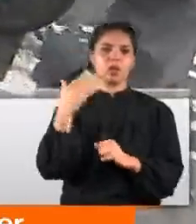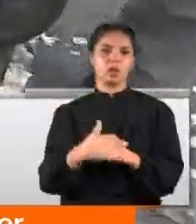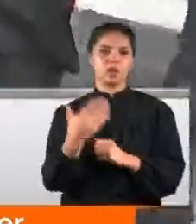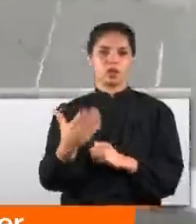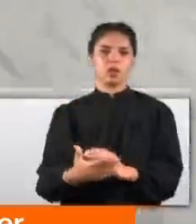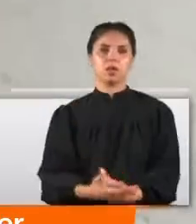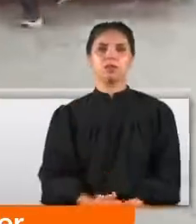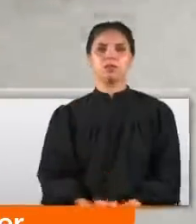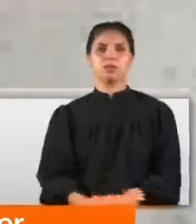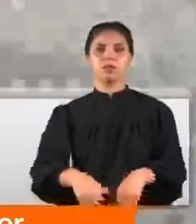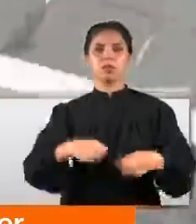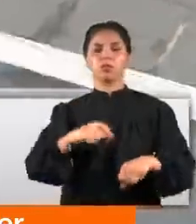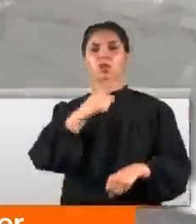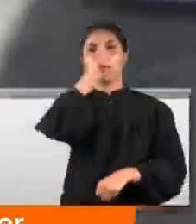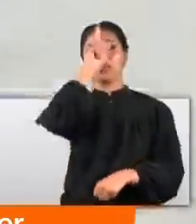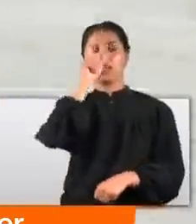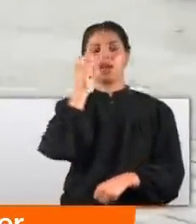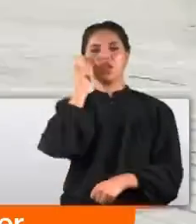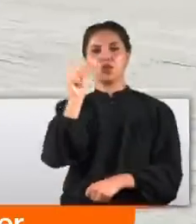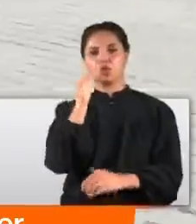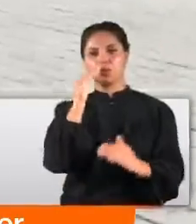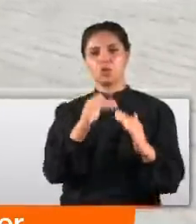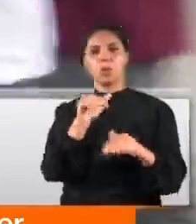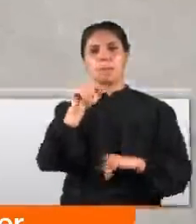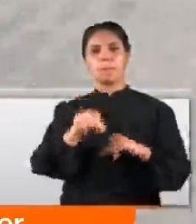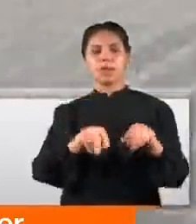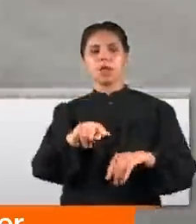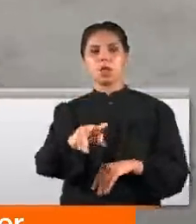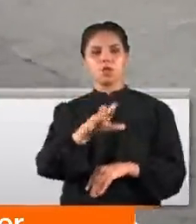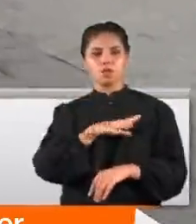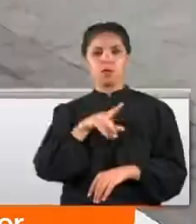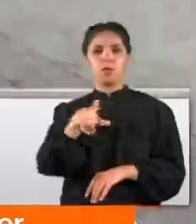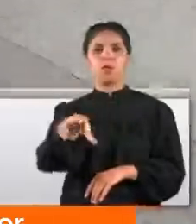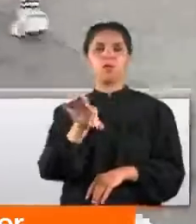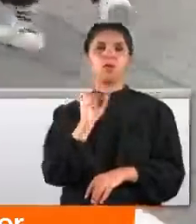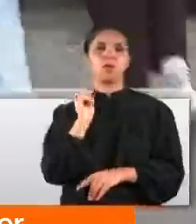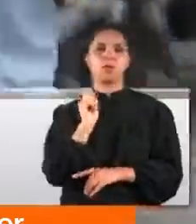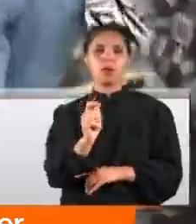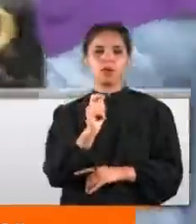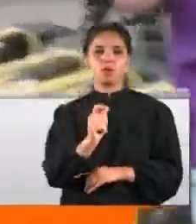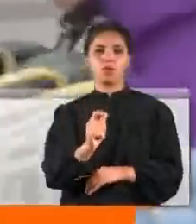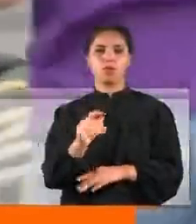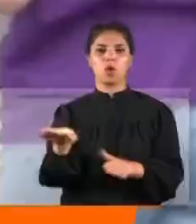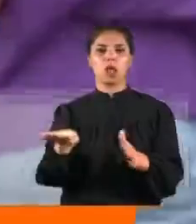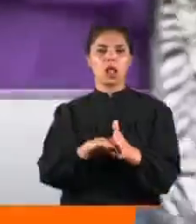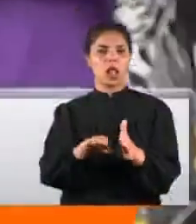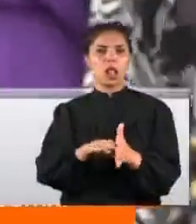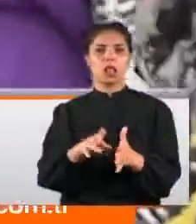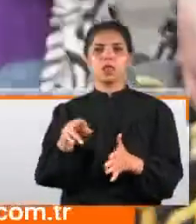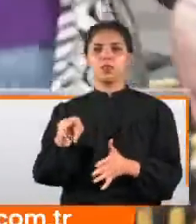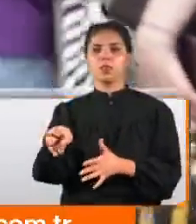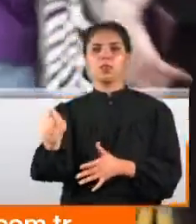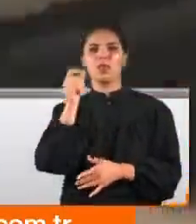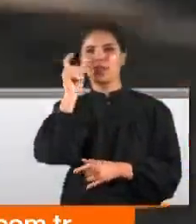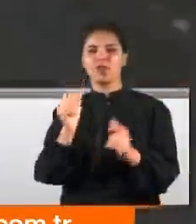yasak. Skuturu tek kişi kullanacak ve bisiklet yolu varsa orayı tercih etmesi zorunlu. Yani kaldırımda yayaların